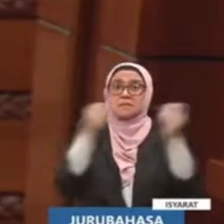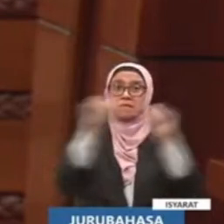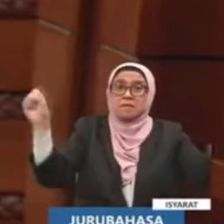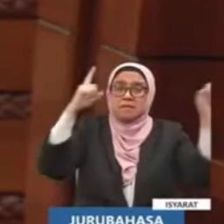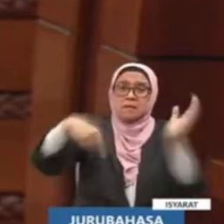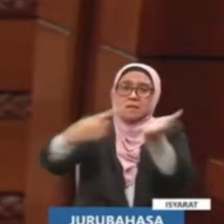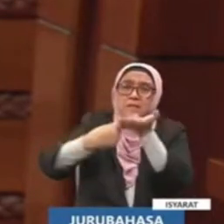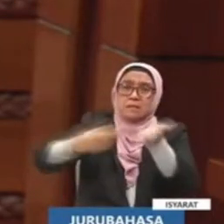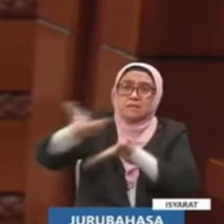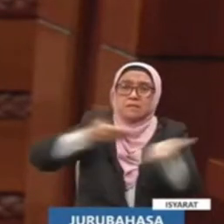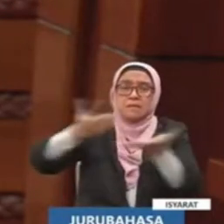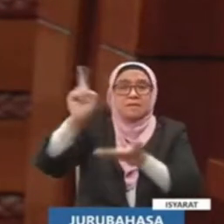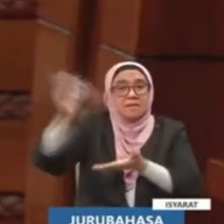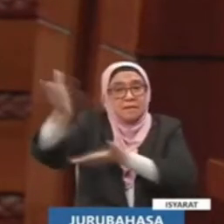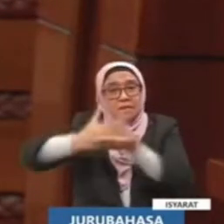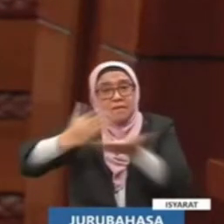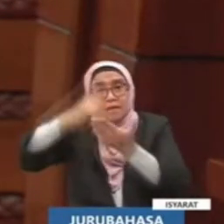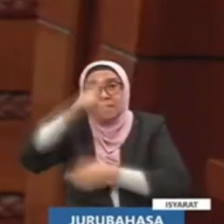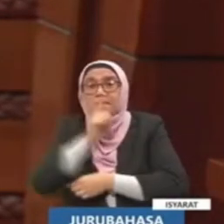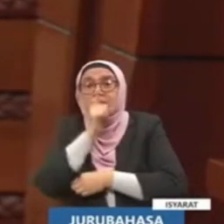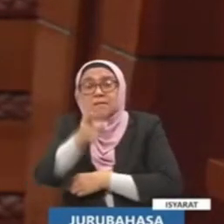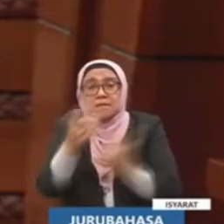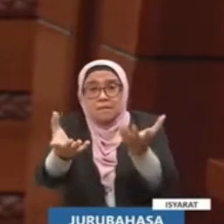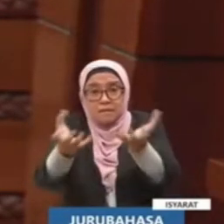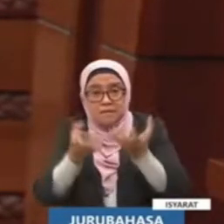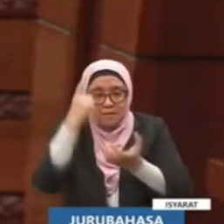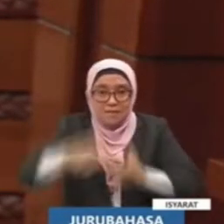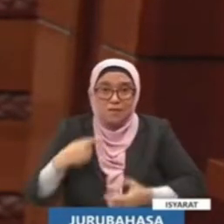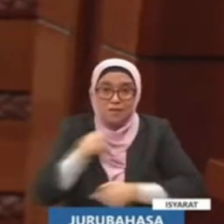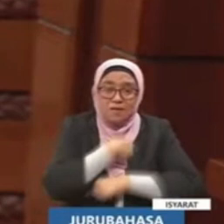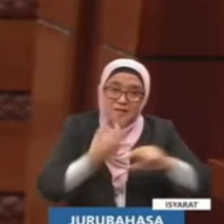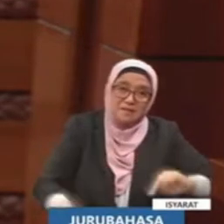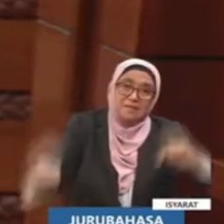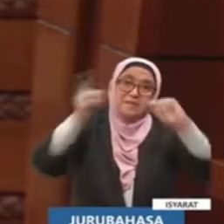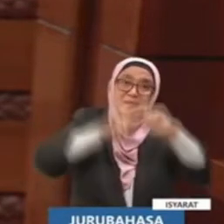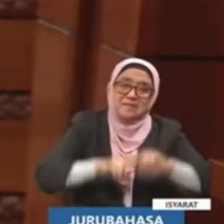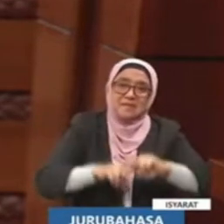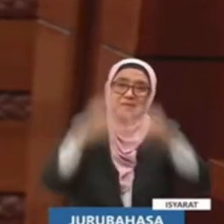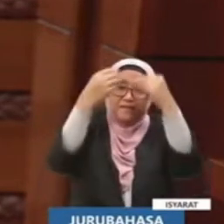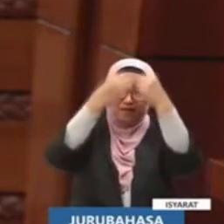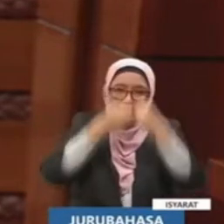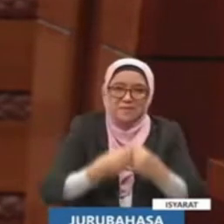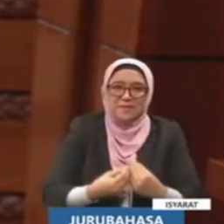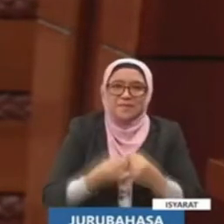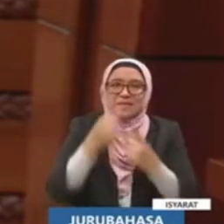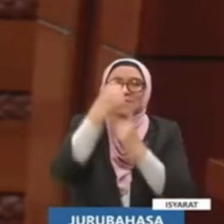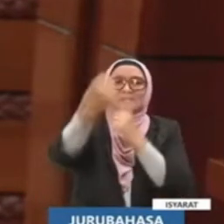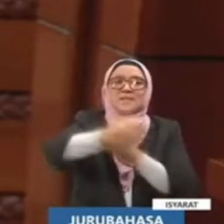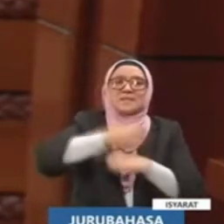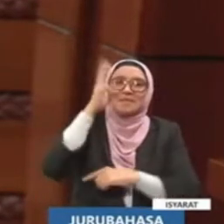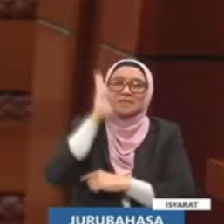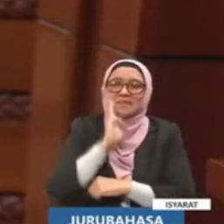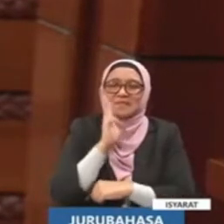memastikan supaya hasrat untuk kita meningkatkan lagi ke foto utama kedudukan wanita di